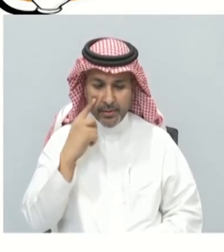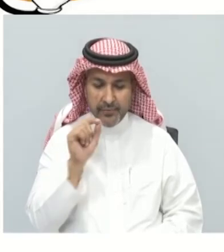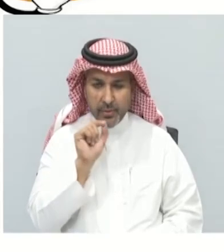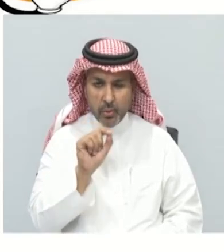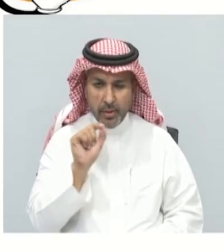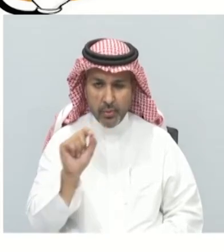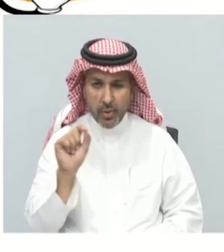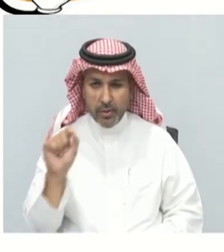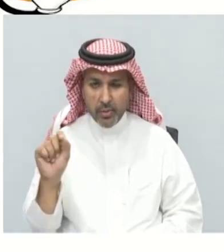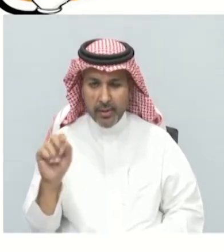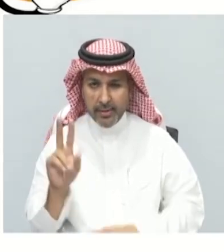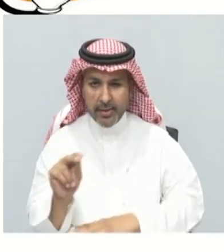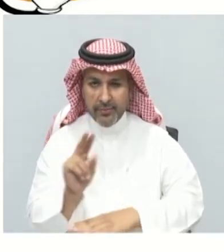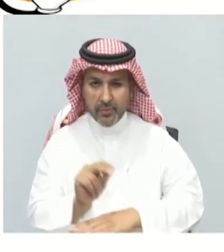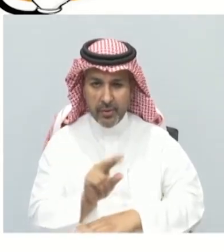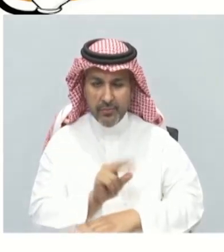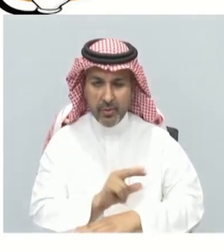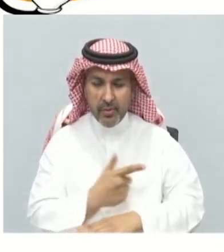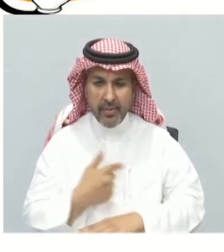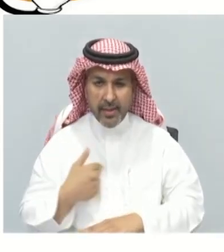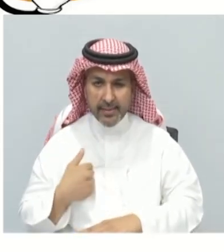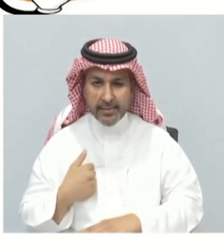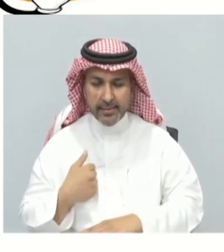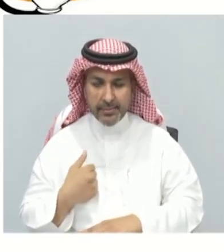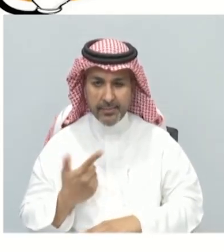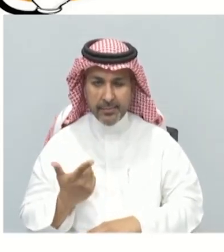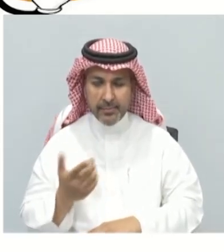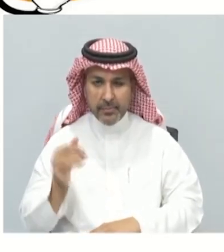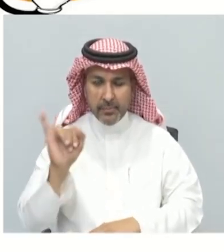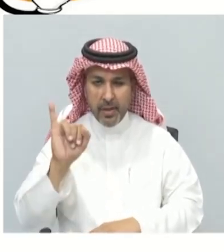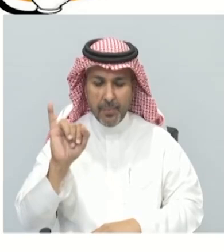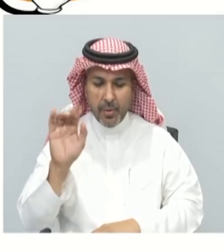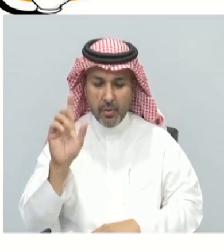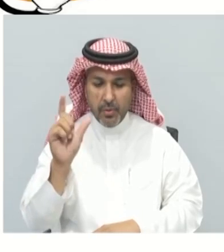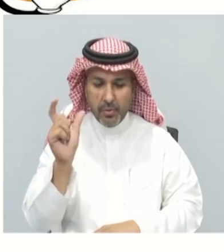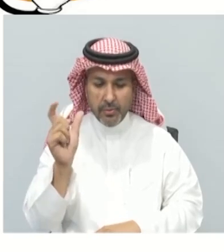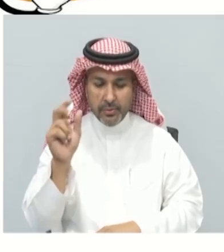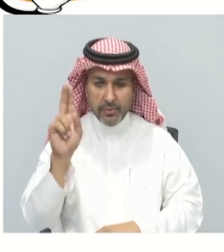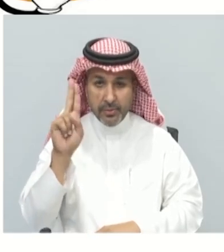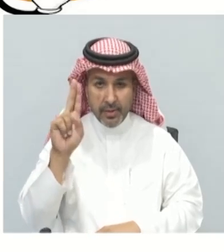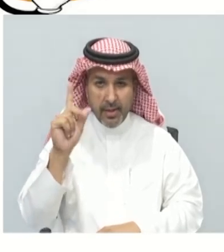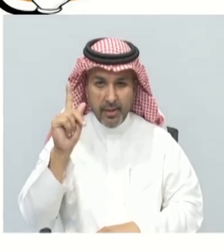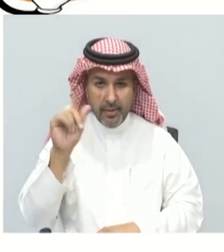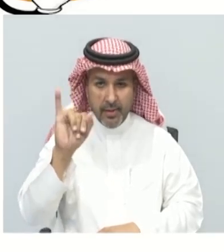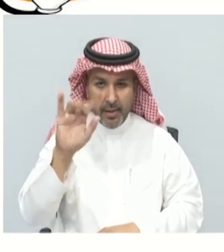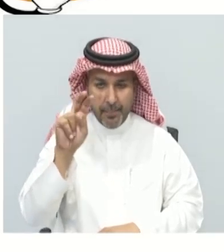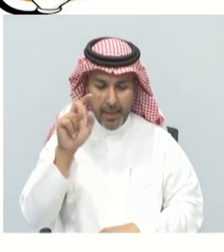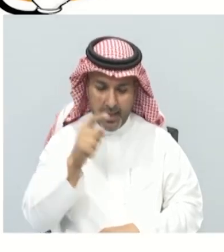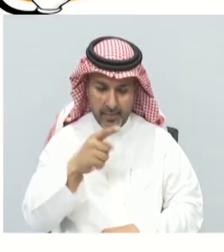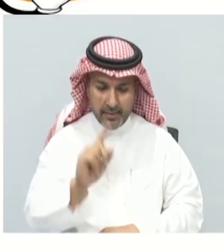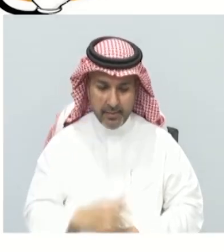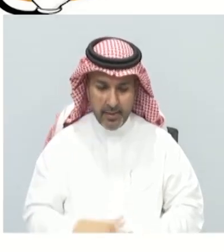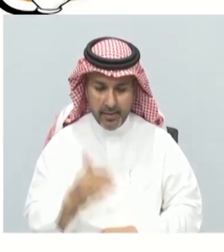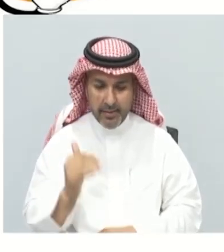متساويه مما يدل على انه يقطع مسافات متساويه اذا حركته منتظمه في دي